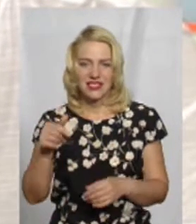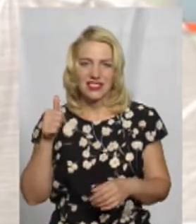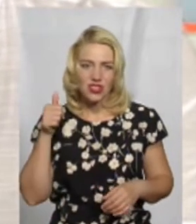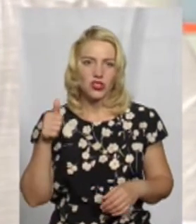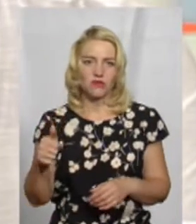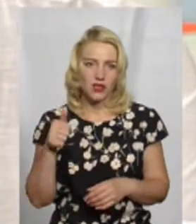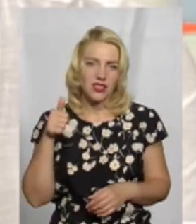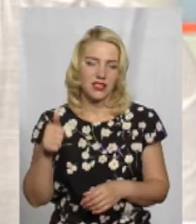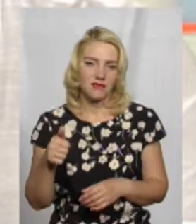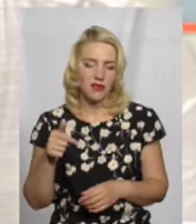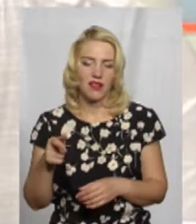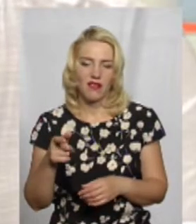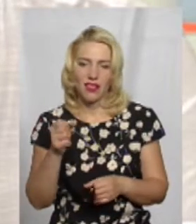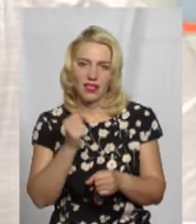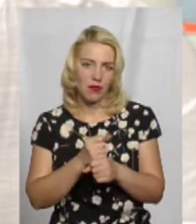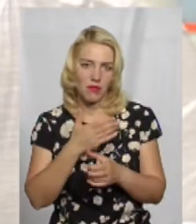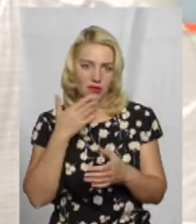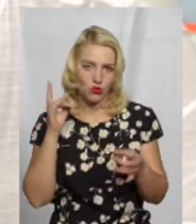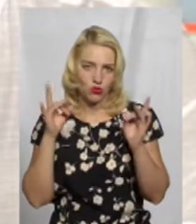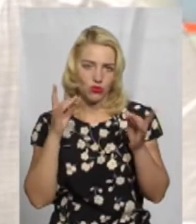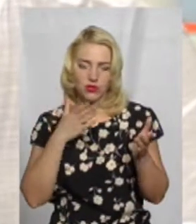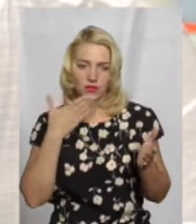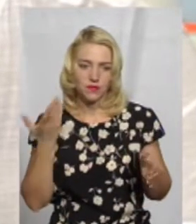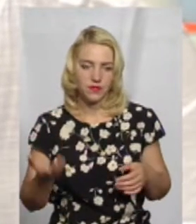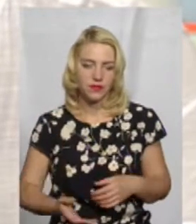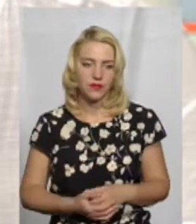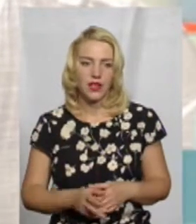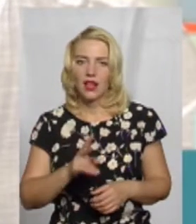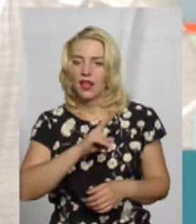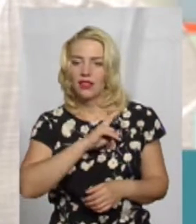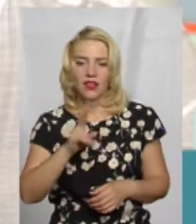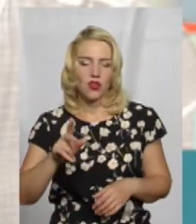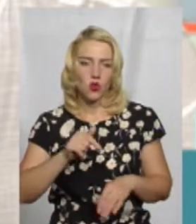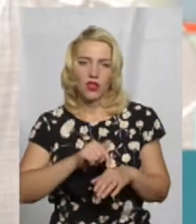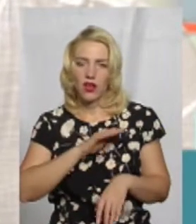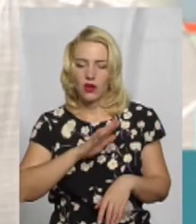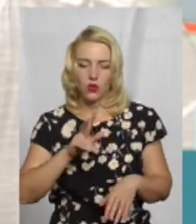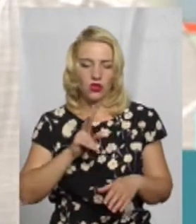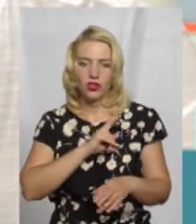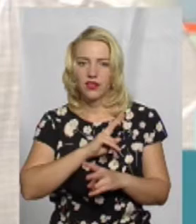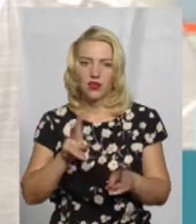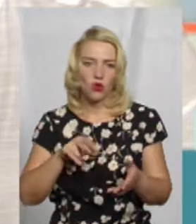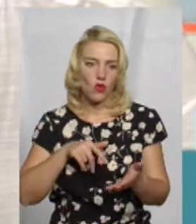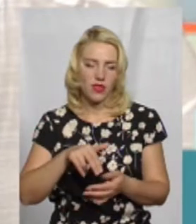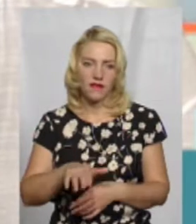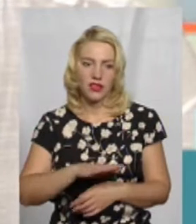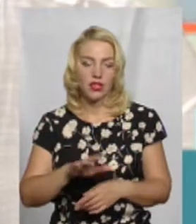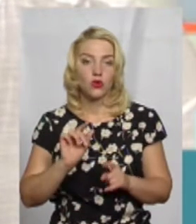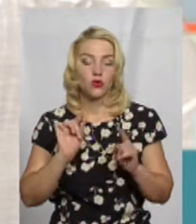на неї, вона ніде не, ніхто не вийде, не реагує. Да.